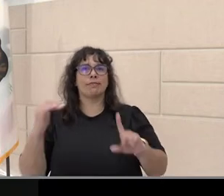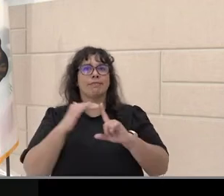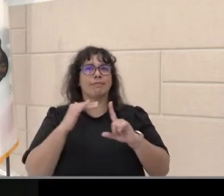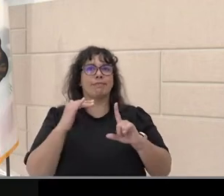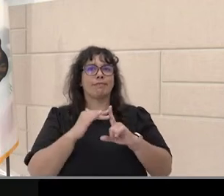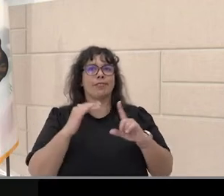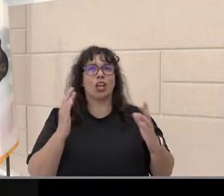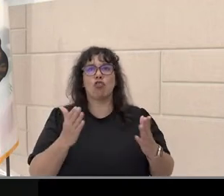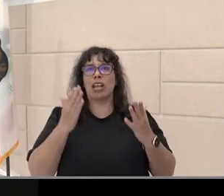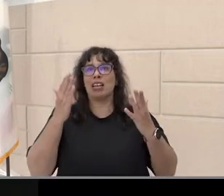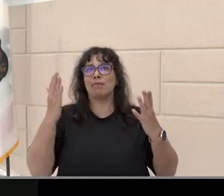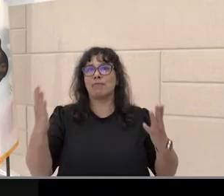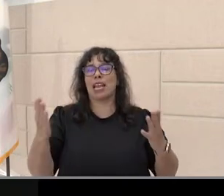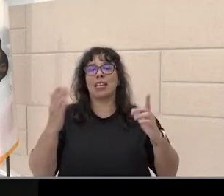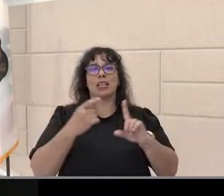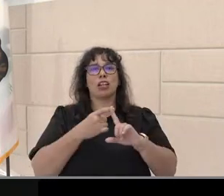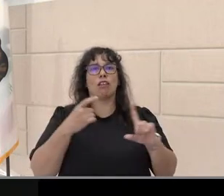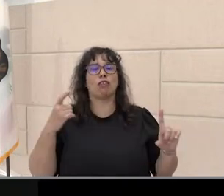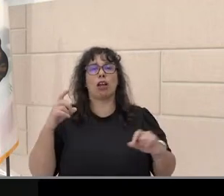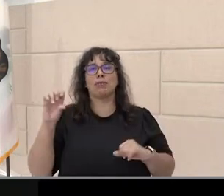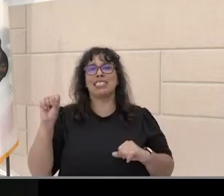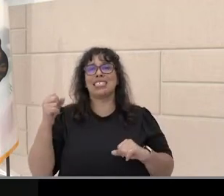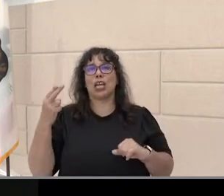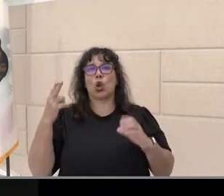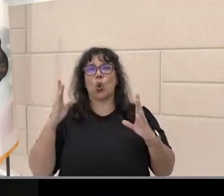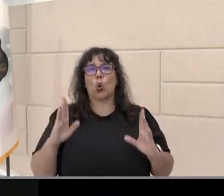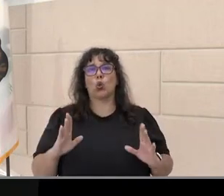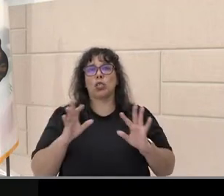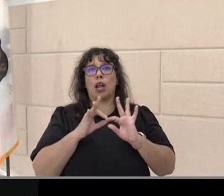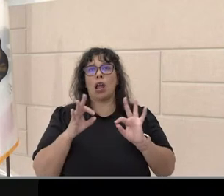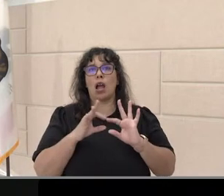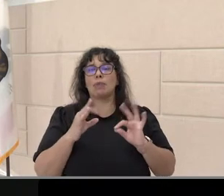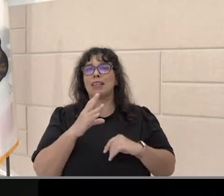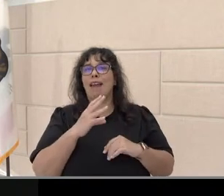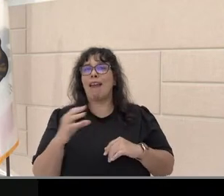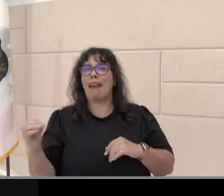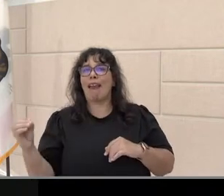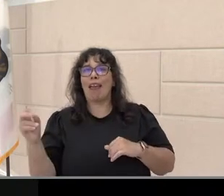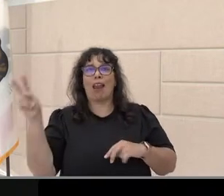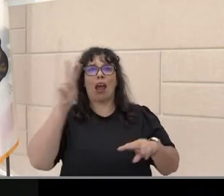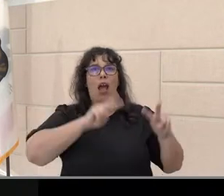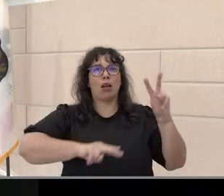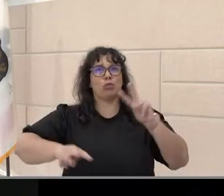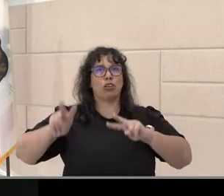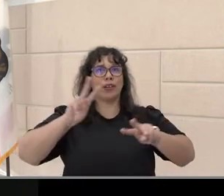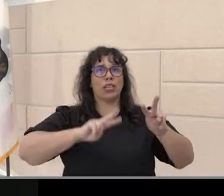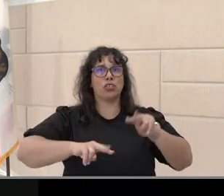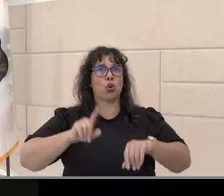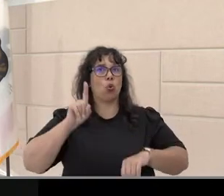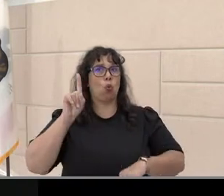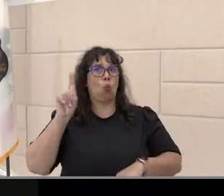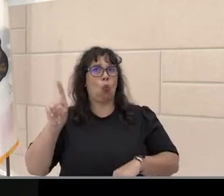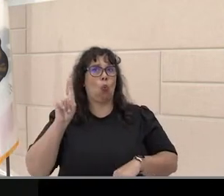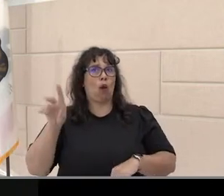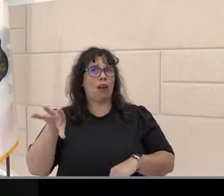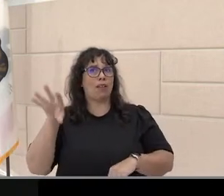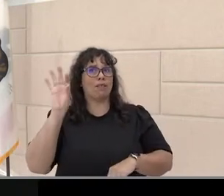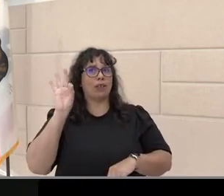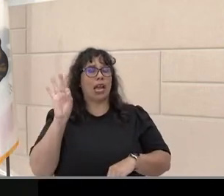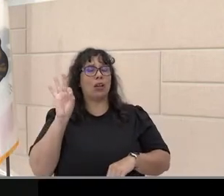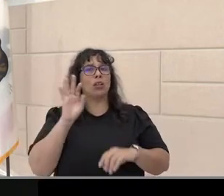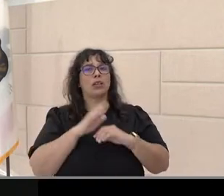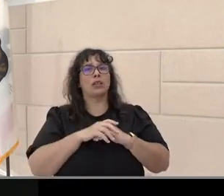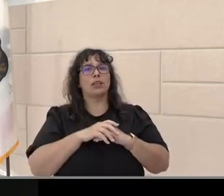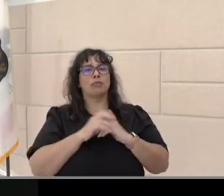សូមរំលឹកថាទំនាក់សំណុំពរទាំងនេះគឺទទួលបានមកពីអ្នកចូលរួមផ្សេងផ្សេង